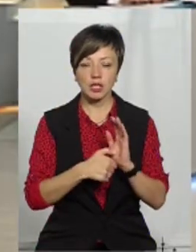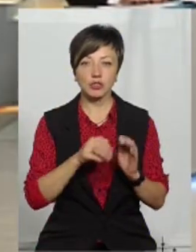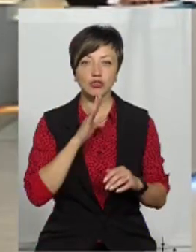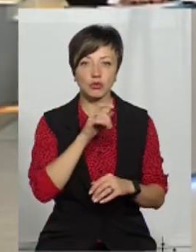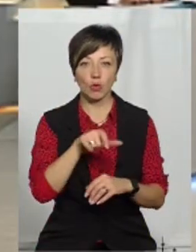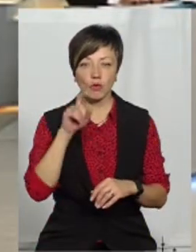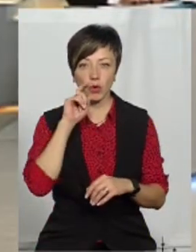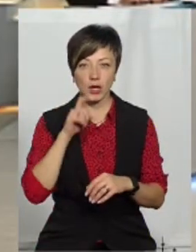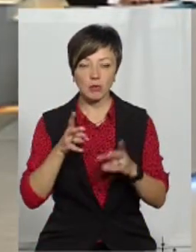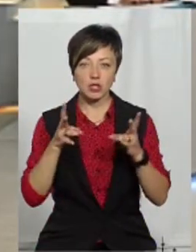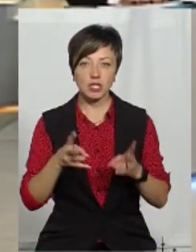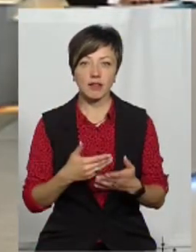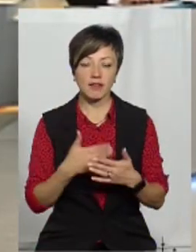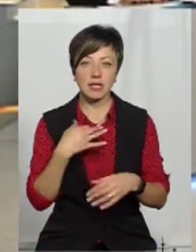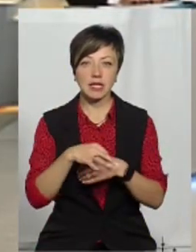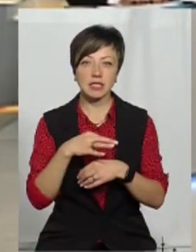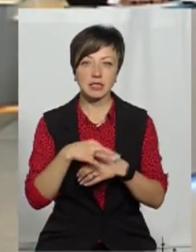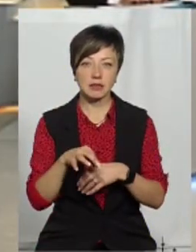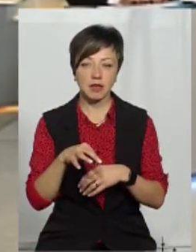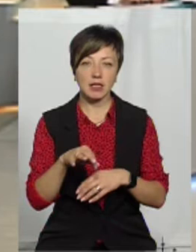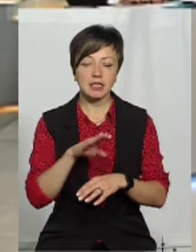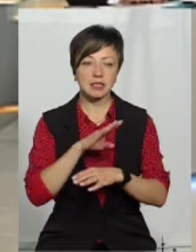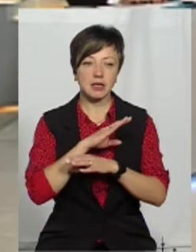жінок в Україні постраждали від насильства в сім'ї з